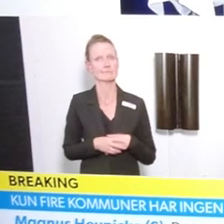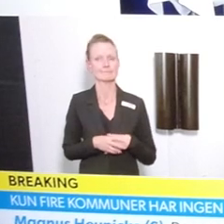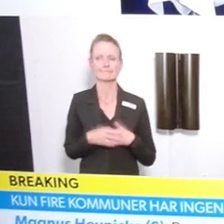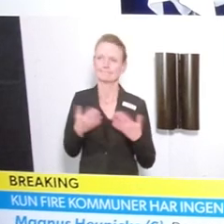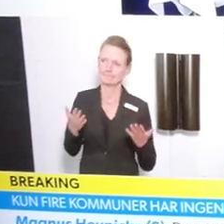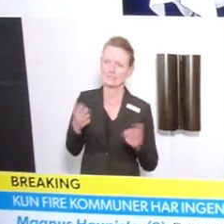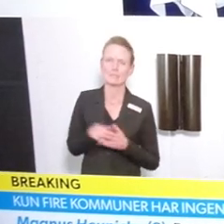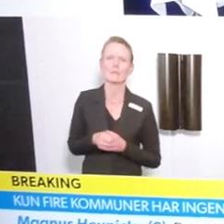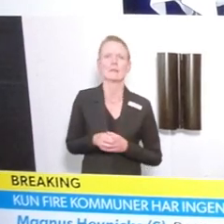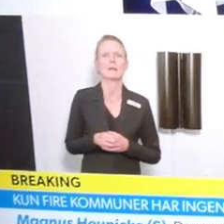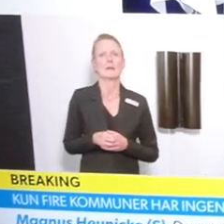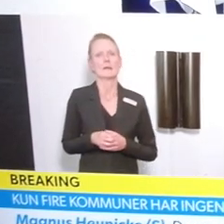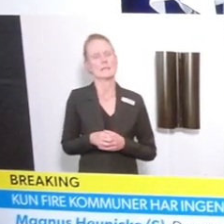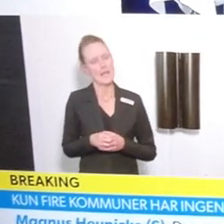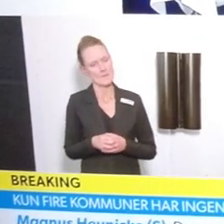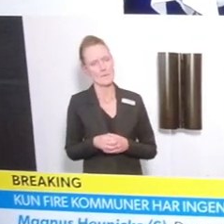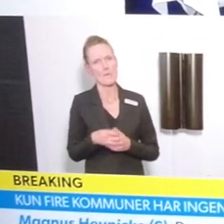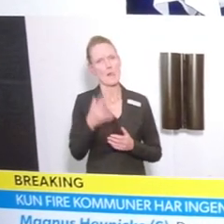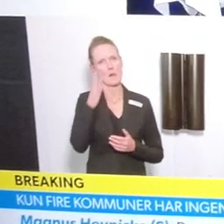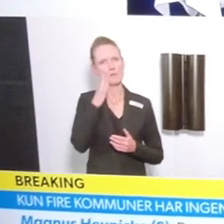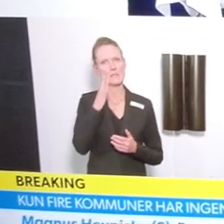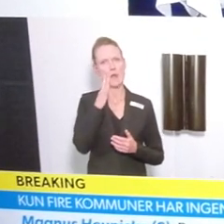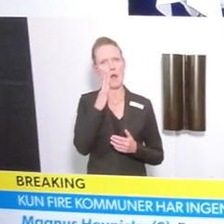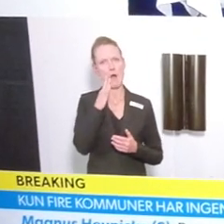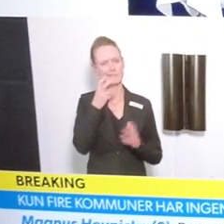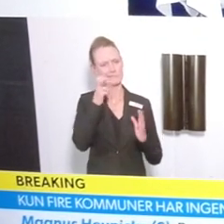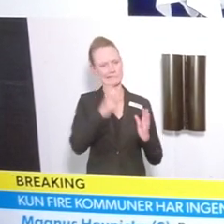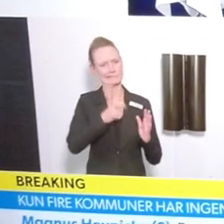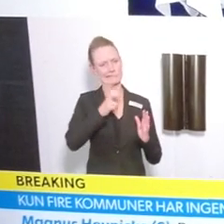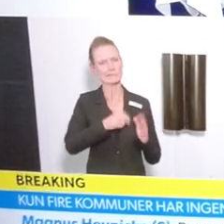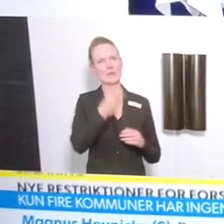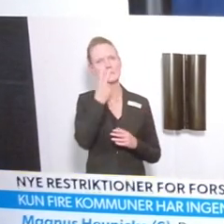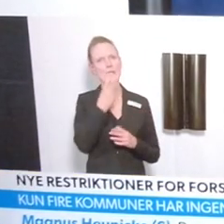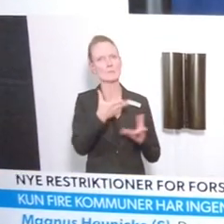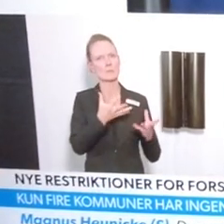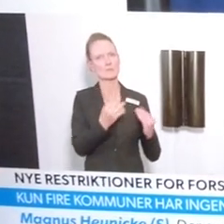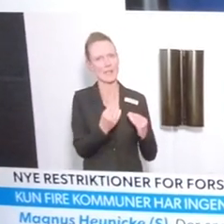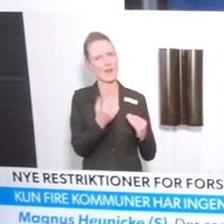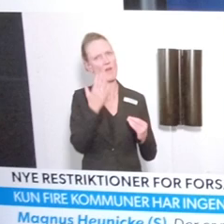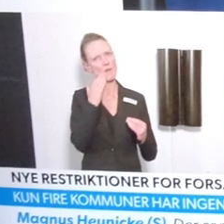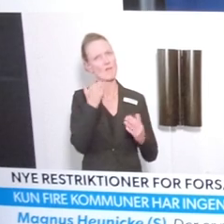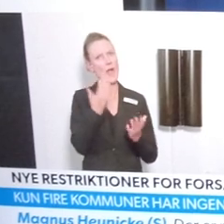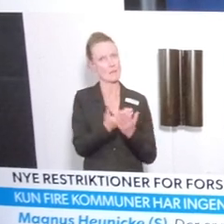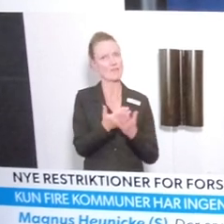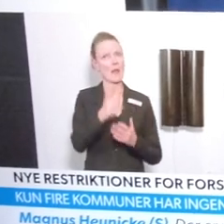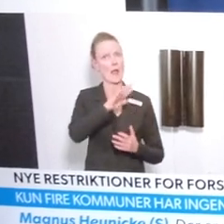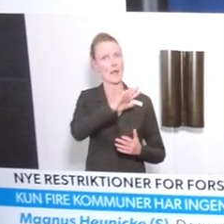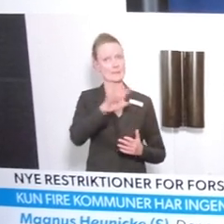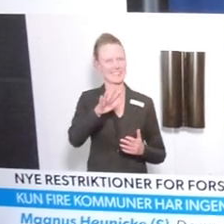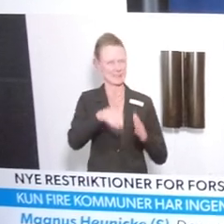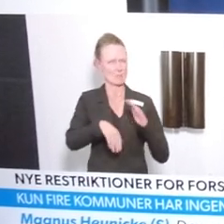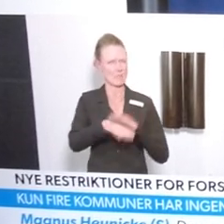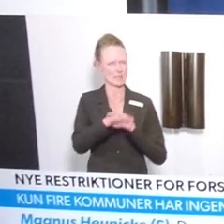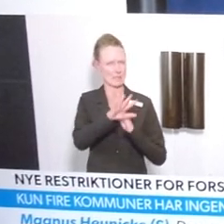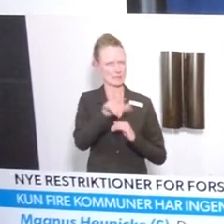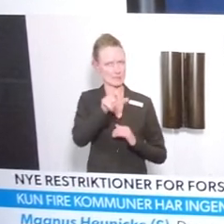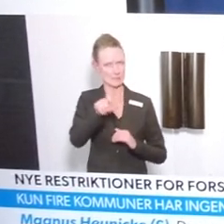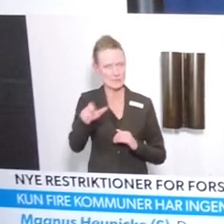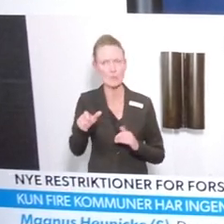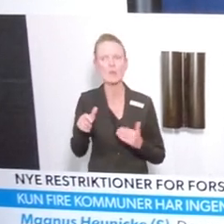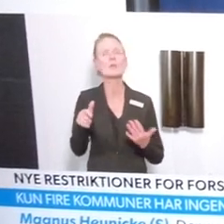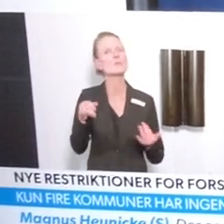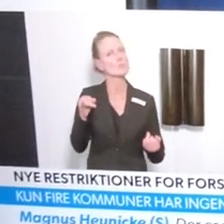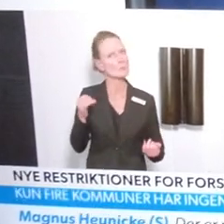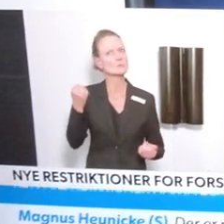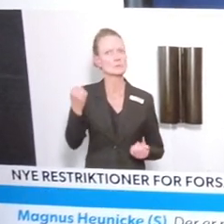vi har kigget meget nøje i tallene, og grunden til, at vi anbefaler at gå ned på 50, det betyder, der er rigtig meget på, at det